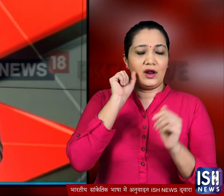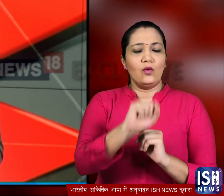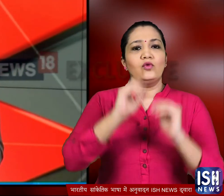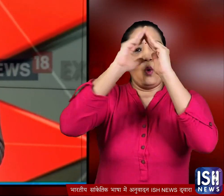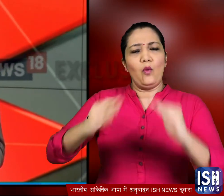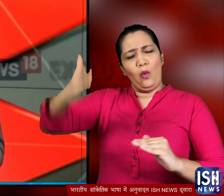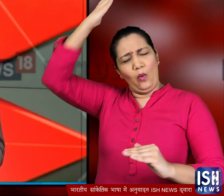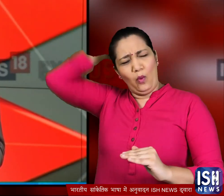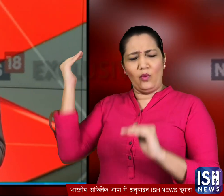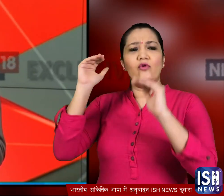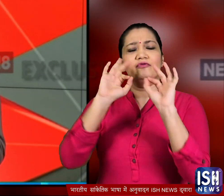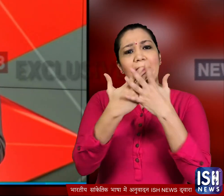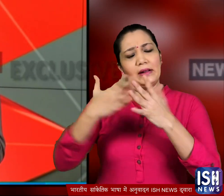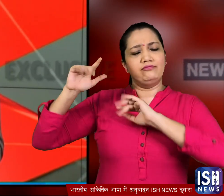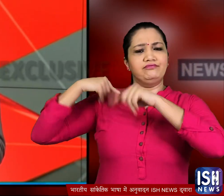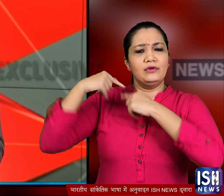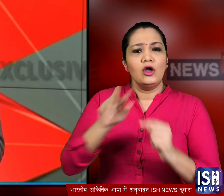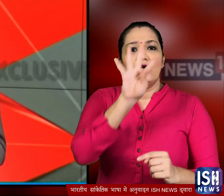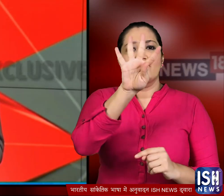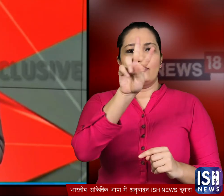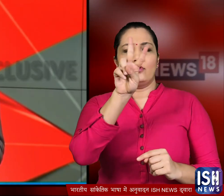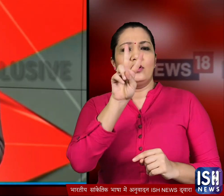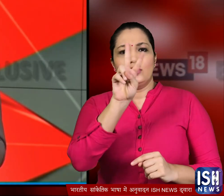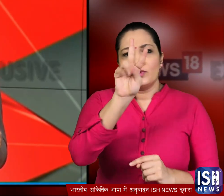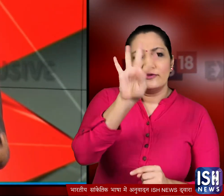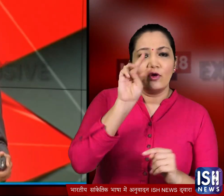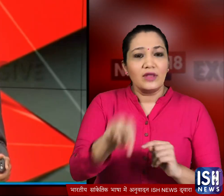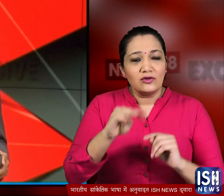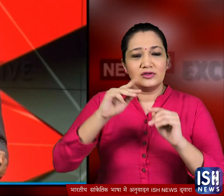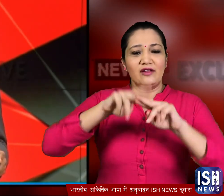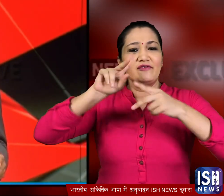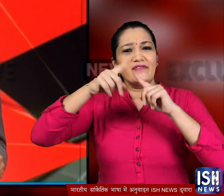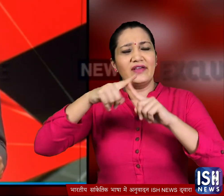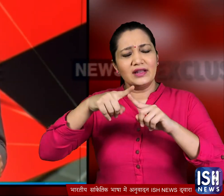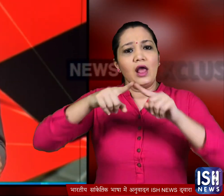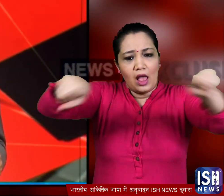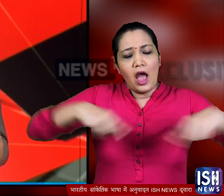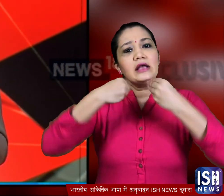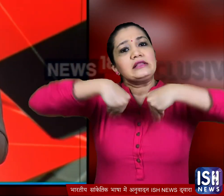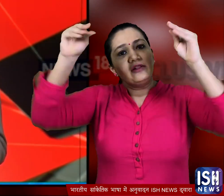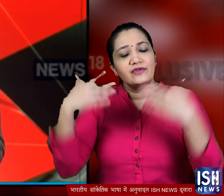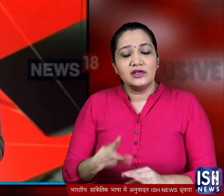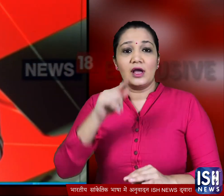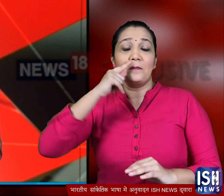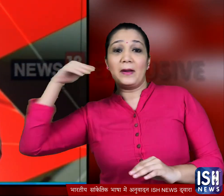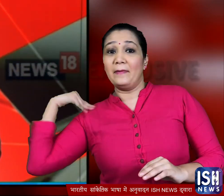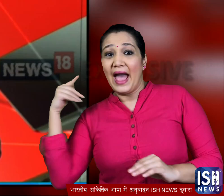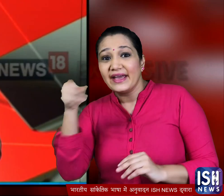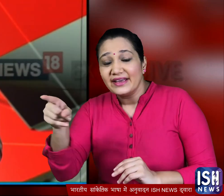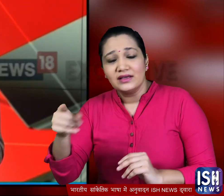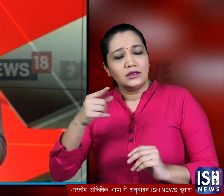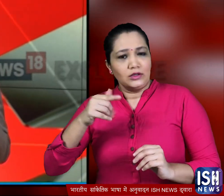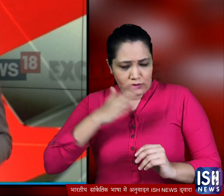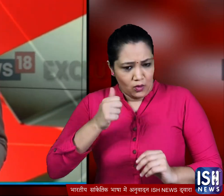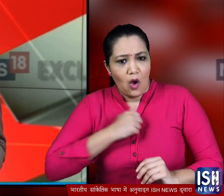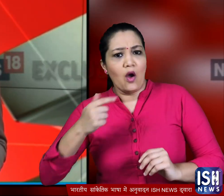की पुश्तैनी जमीन है, जिसमें करीब 24,000 वर्ग फीट उनके बेटे तबरेज ने कुछ दिन पहले बेची थी। लेकिन मुनव्वर राना के भाई ने उस